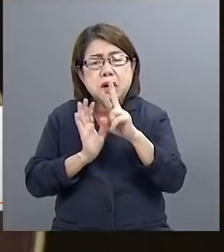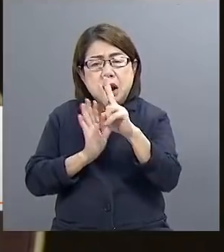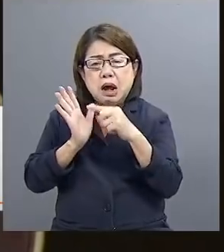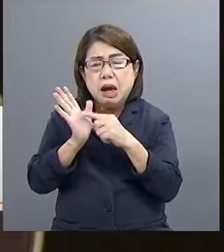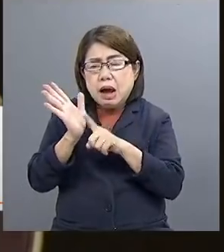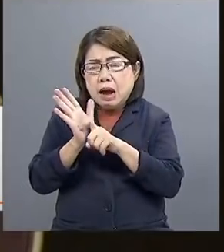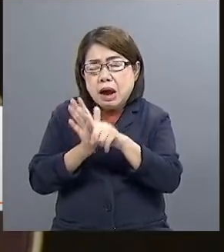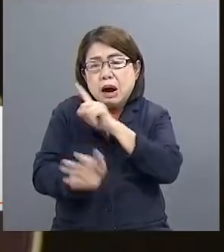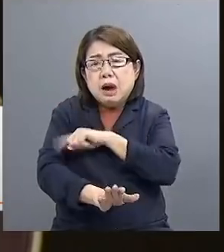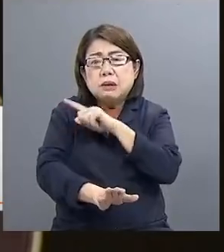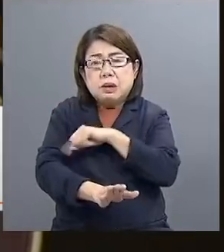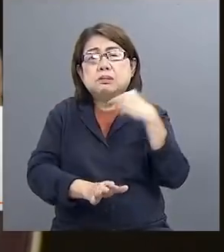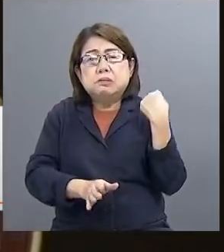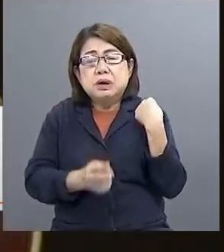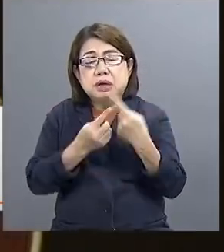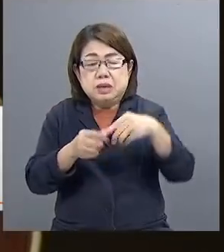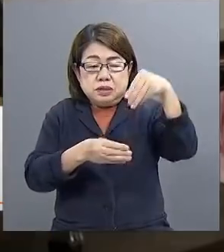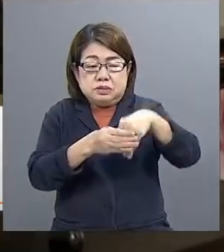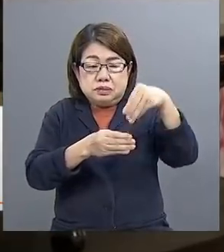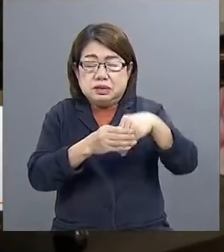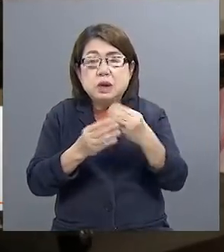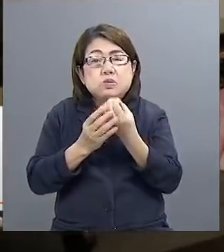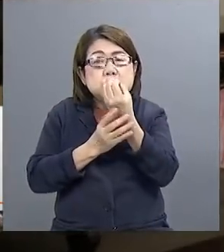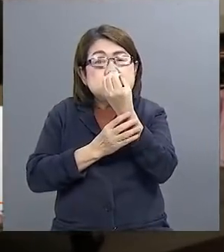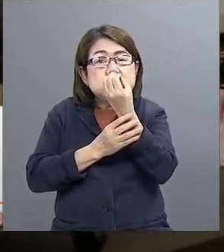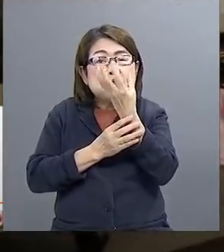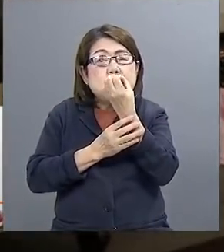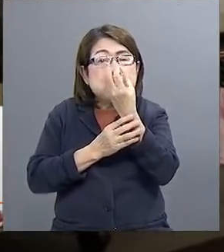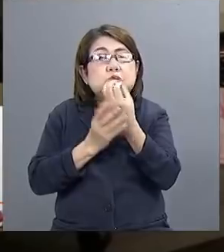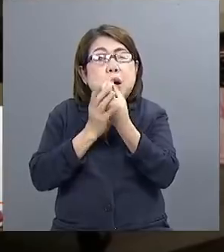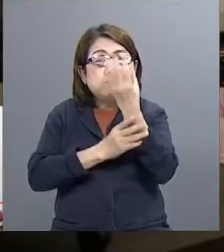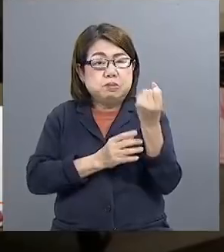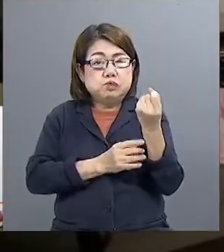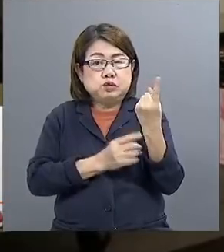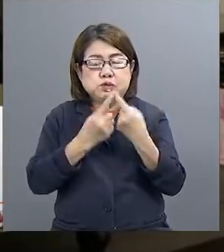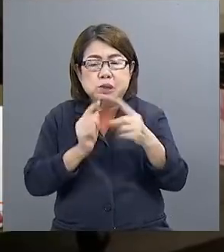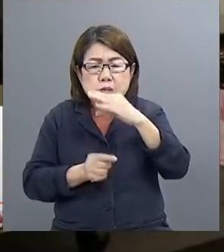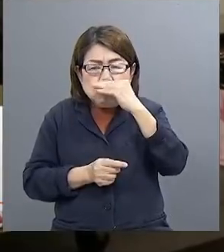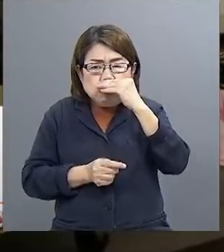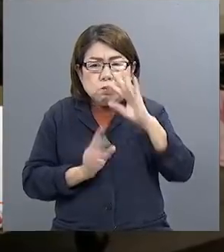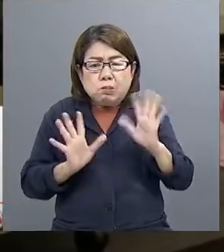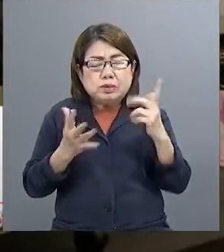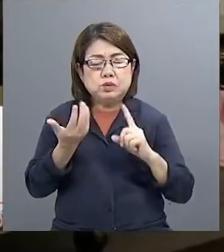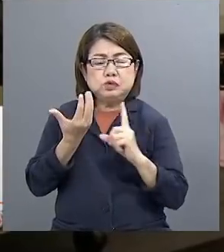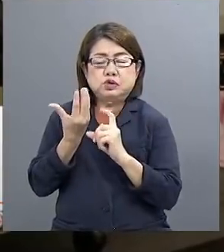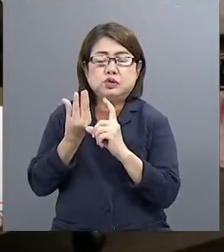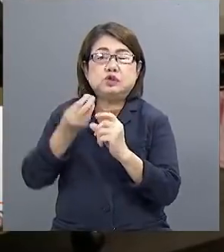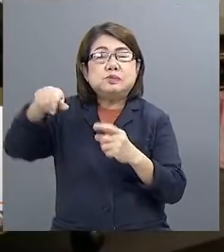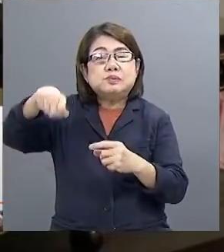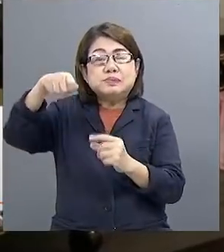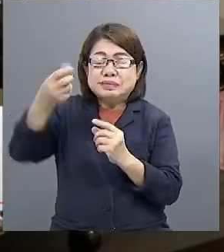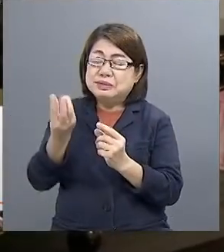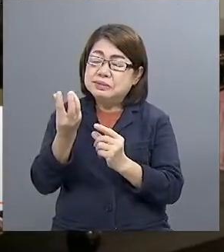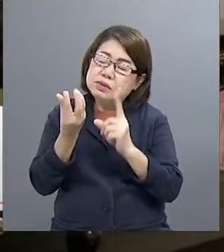ว่าถุงงานนั้นใช้ดอกไม้สดถ้ากลิ่นถุงเดิมหมดเราสามารถเติมกลิ่นน้ำหอมที่เราชอบลงไปอีกได้ด้วยค่ะ